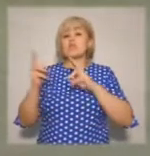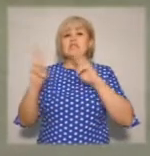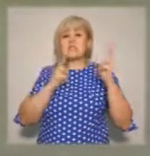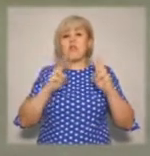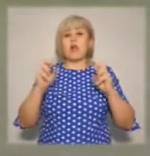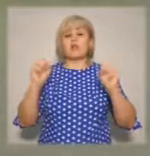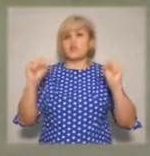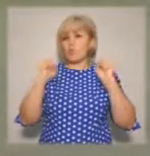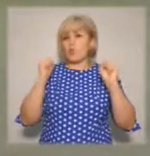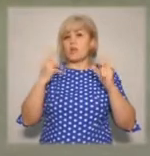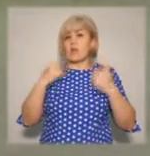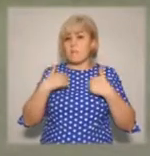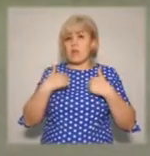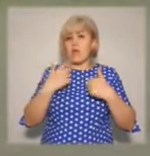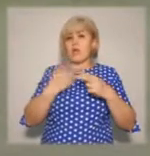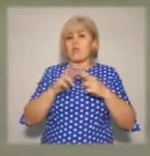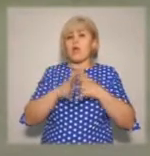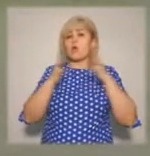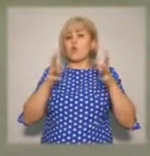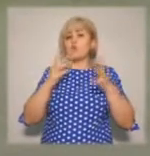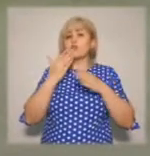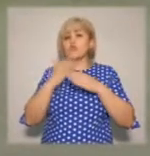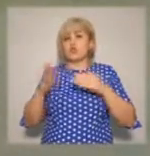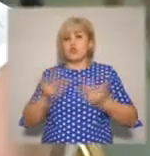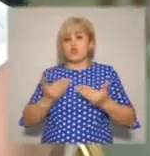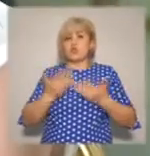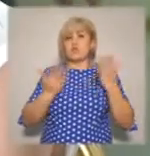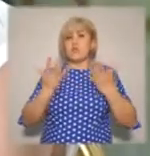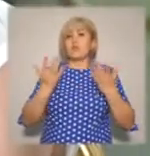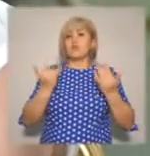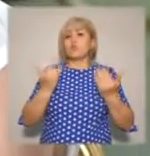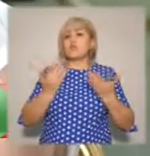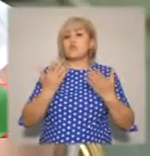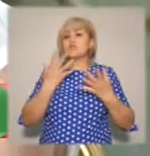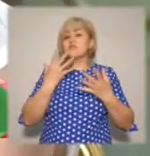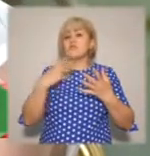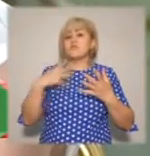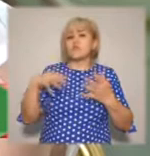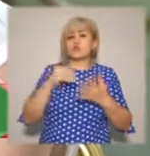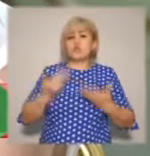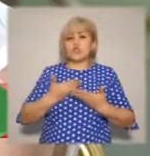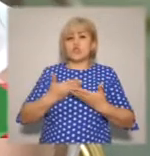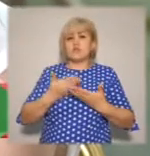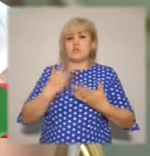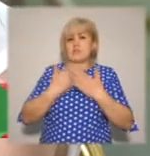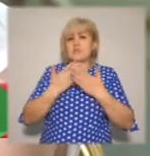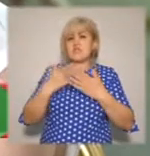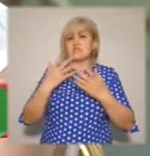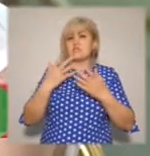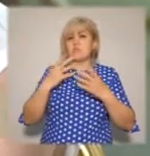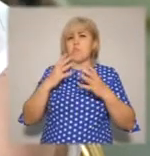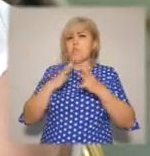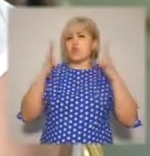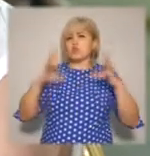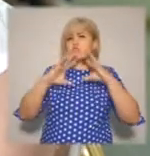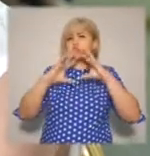Вообще танцевальный спорт для меня это огромная часть жизни. Наверное, если так всю жизнь представить большим шаром,